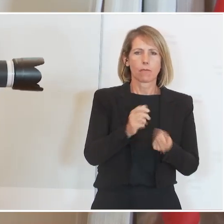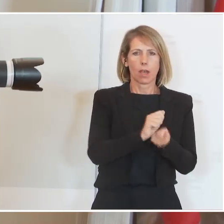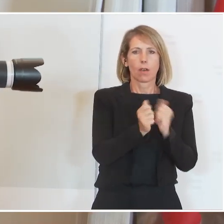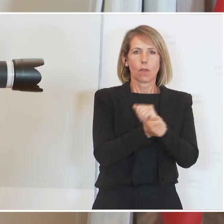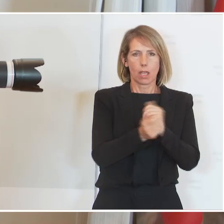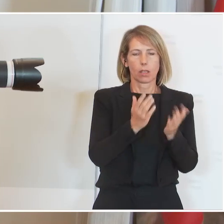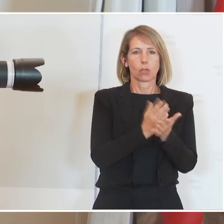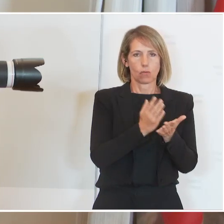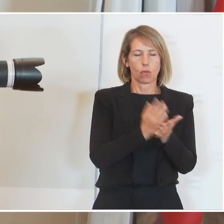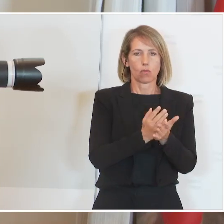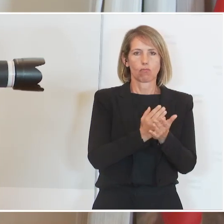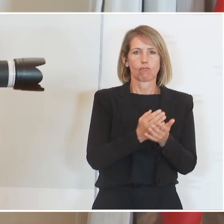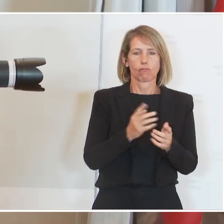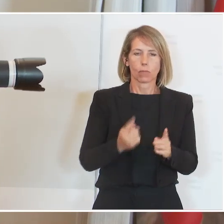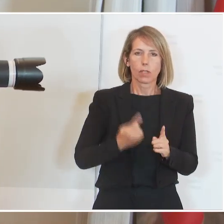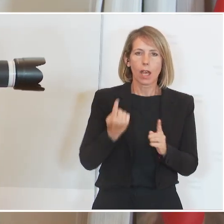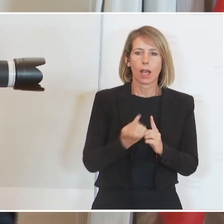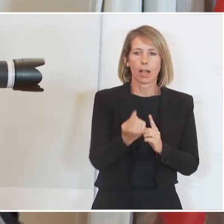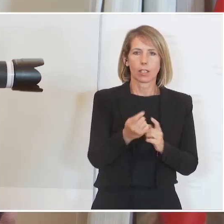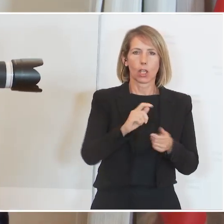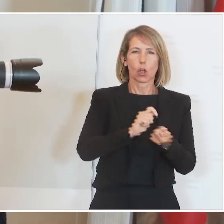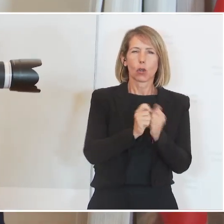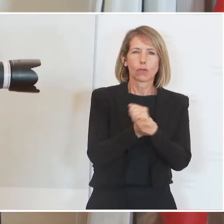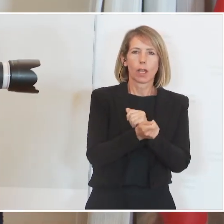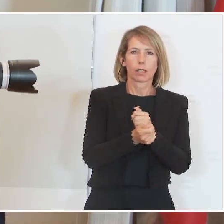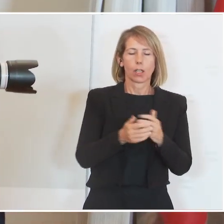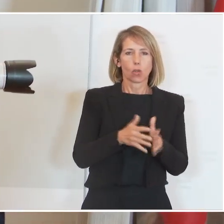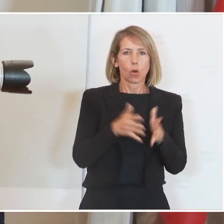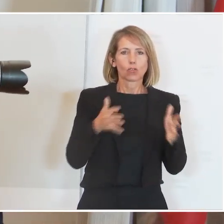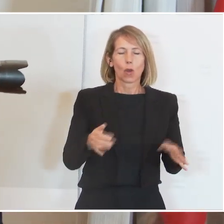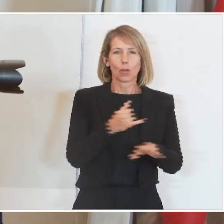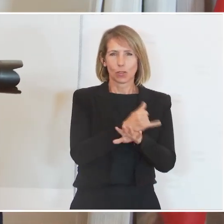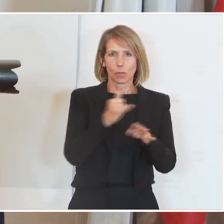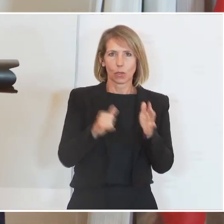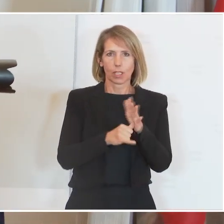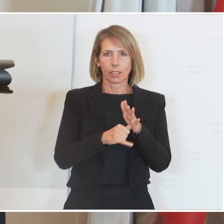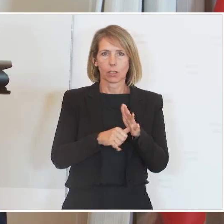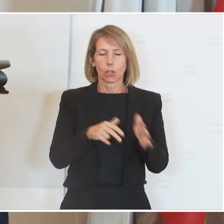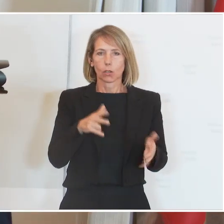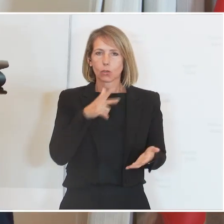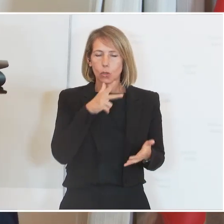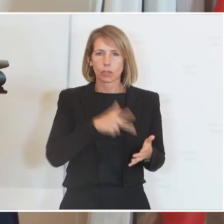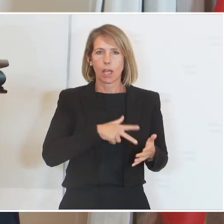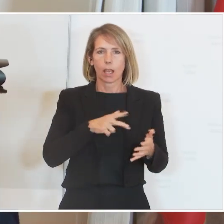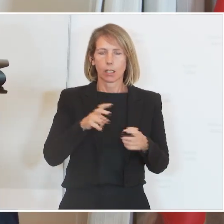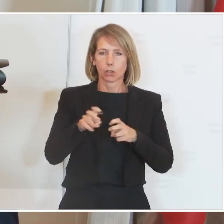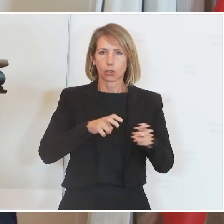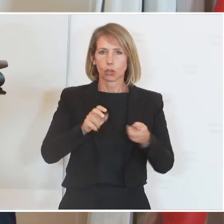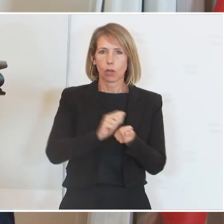verändert. Wir haben es nachhaltig verändert durch das große Projekt ökosoziale Steuerreform. Und wir gehen jetzt